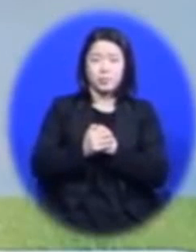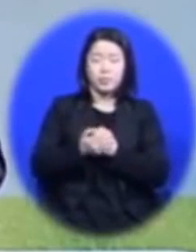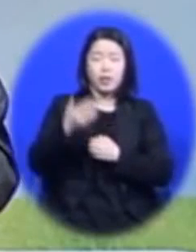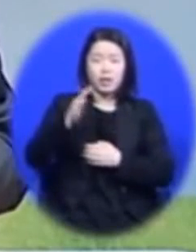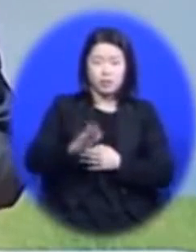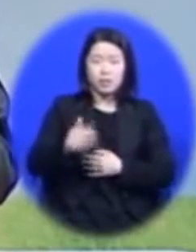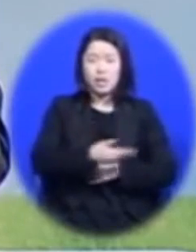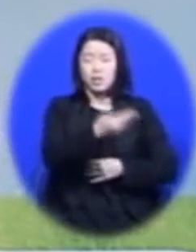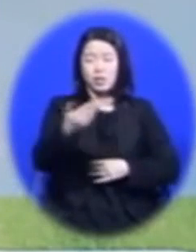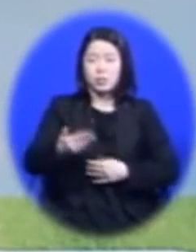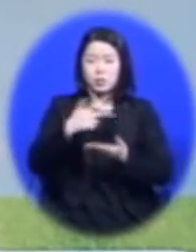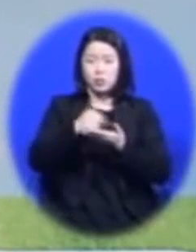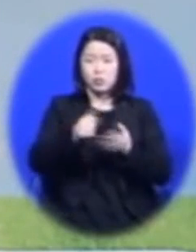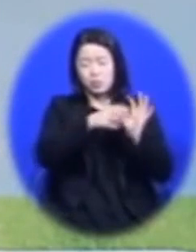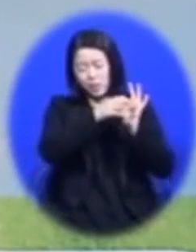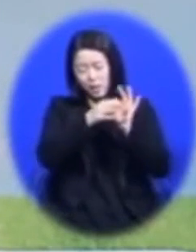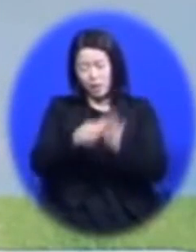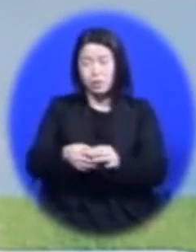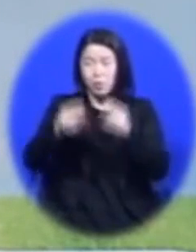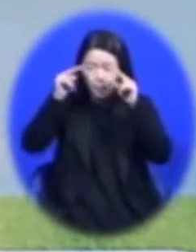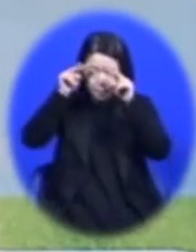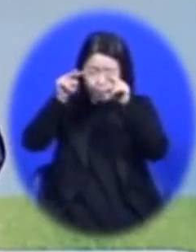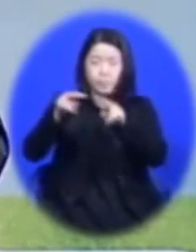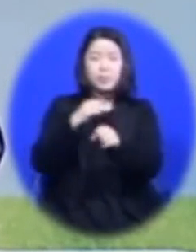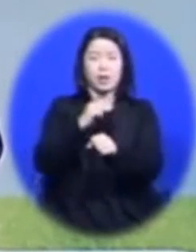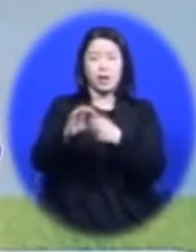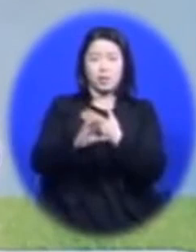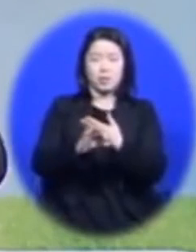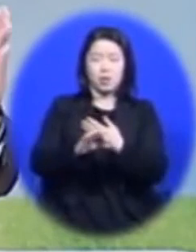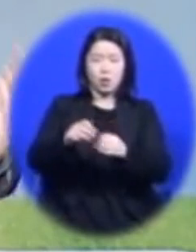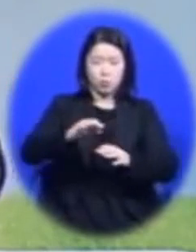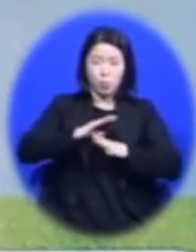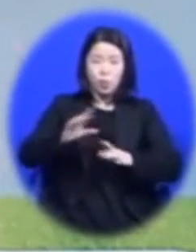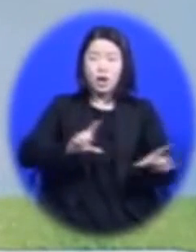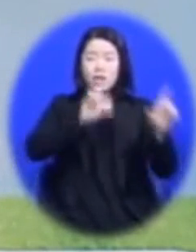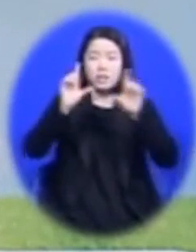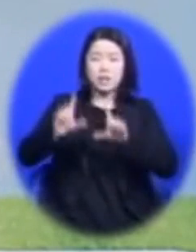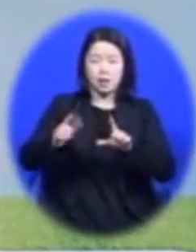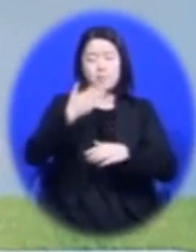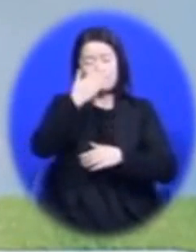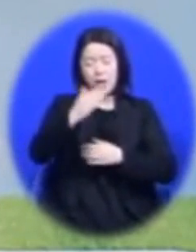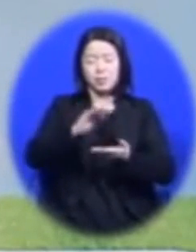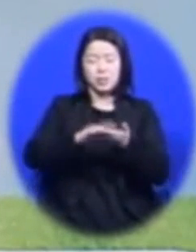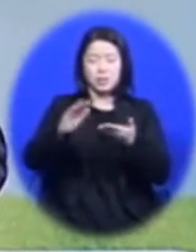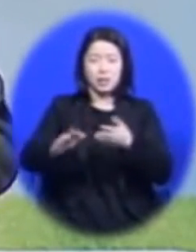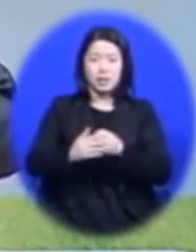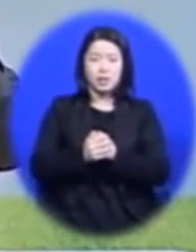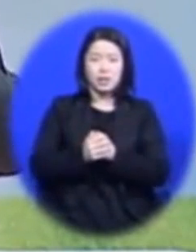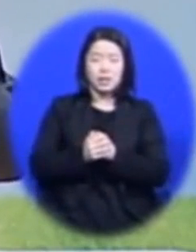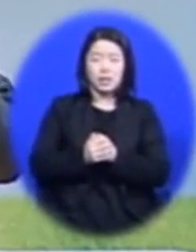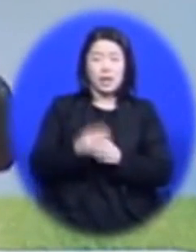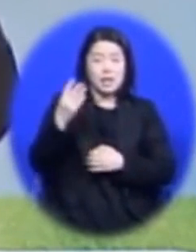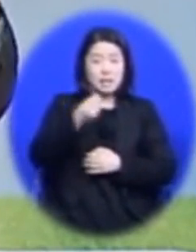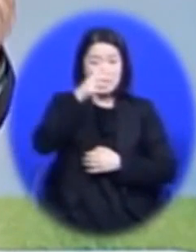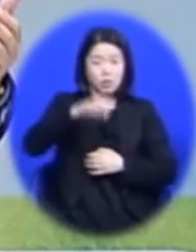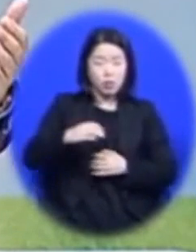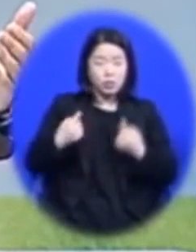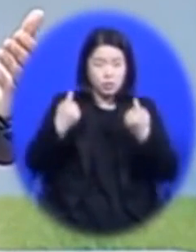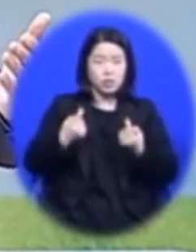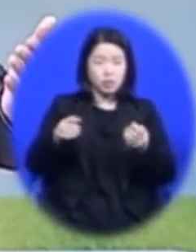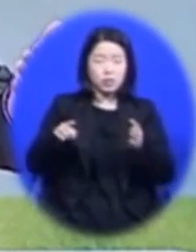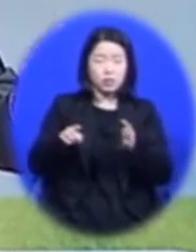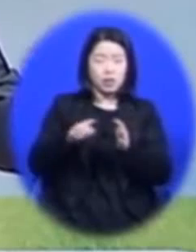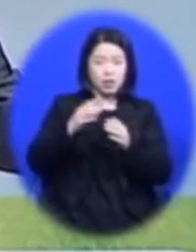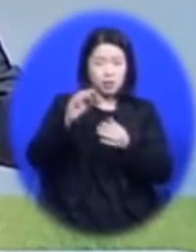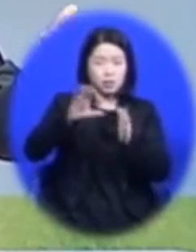그러나 여러분이 주님을 계속 바라보면 그러면 놀라운 삶을 살게 됩니다. 성지순례 때 로마를